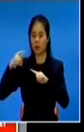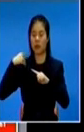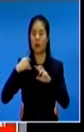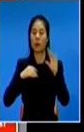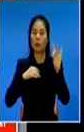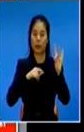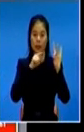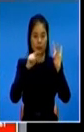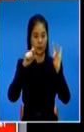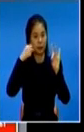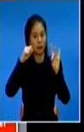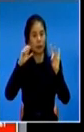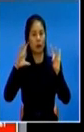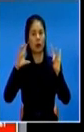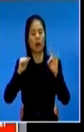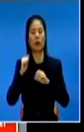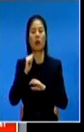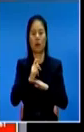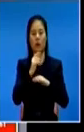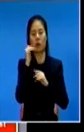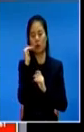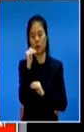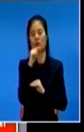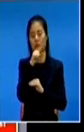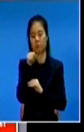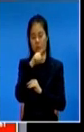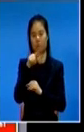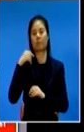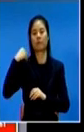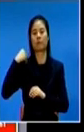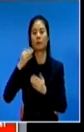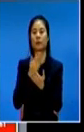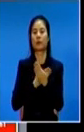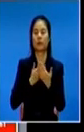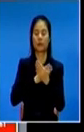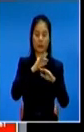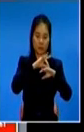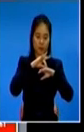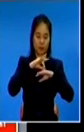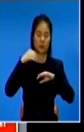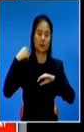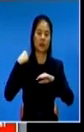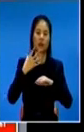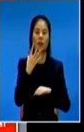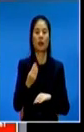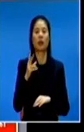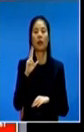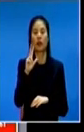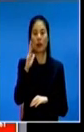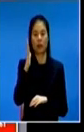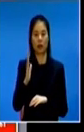นถึง15ซึ่งอยู่ในหลักเกณฑ์ได้รับการพิจารณาตรงนี้หรือว่า 30% หลังหรือ3คนตามตัวอย่างนี้